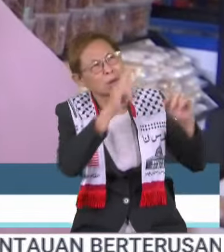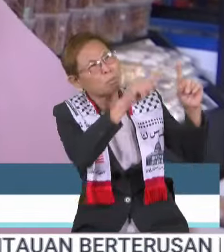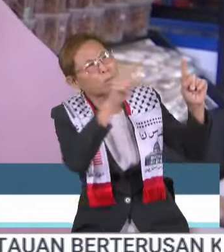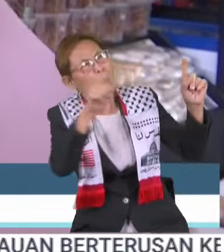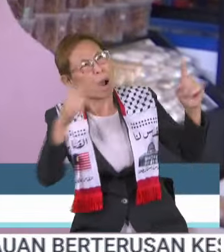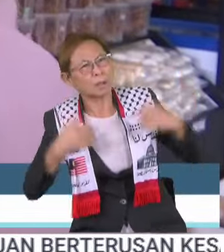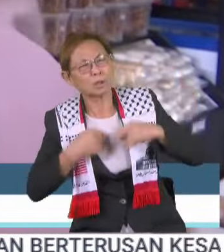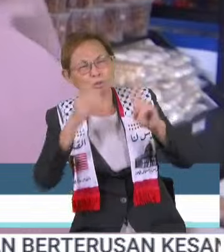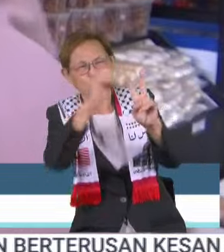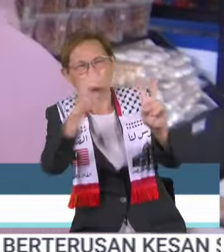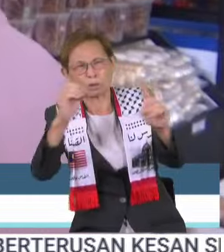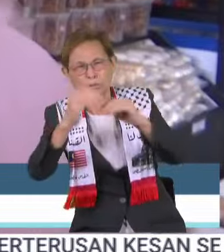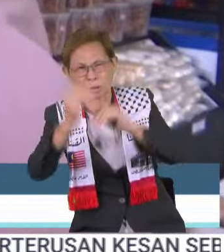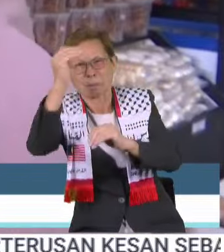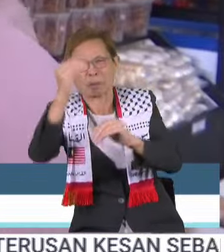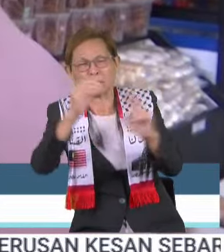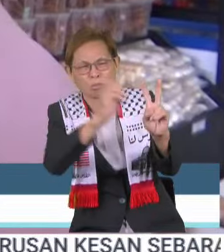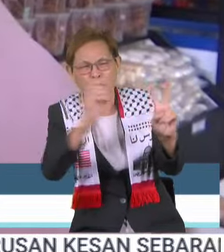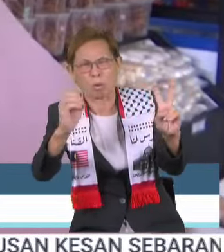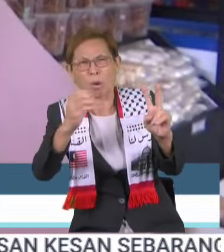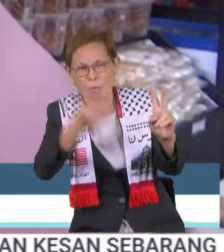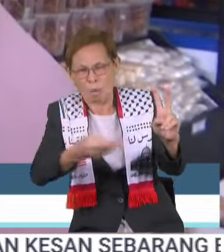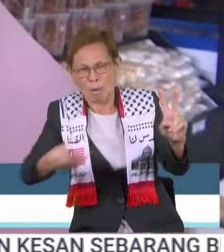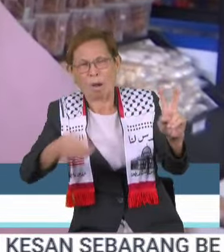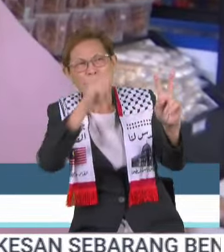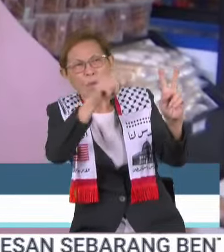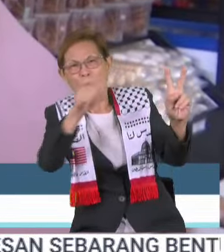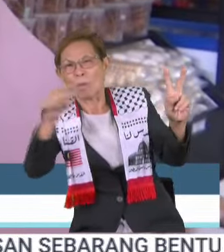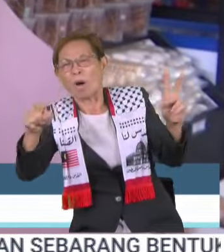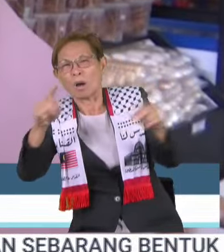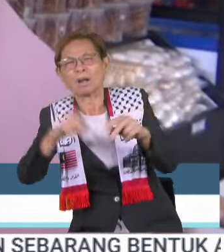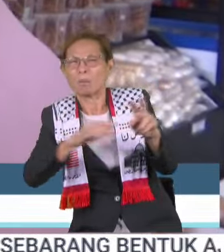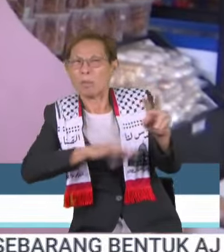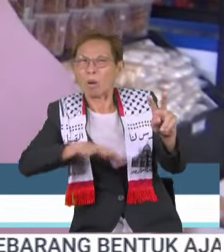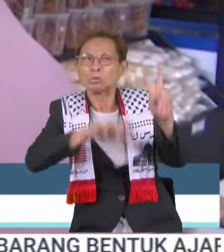200 lebih. Dekat-dekat 300 jenis lah.